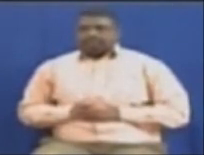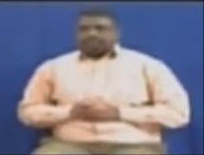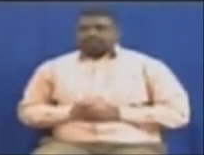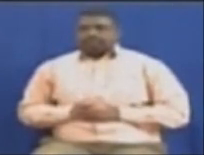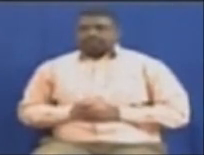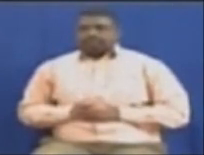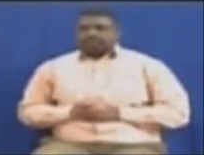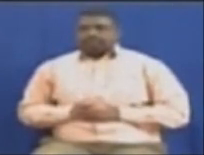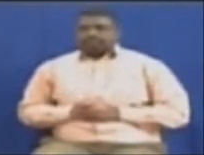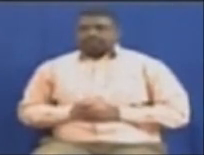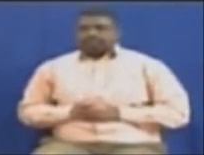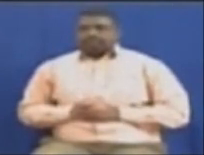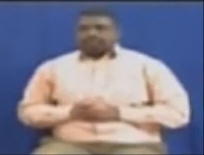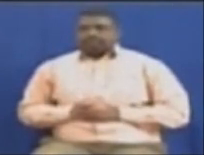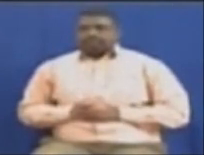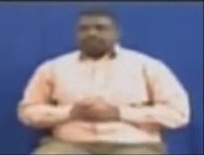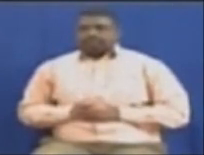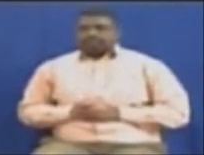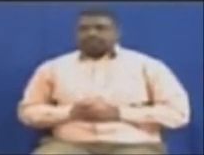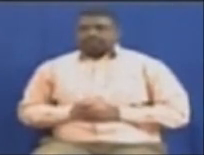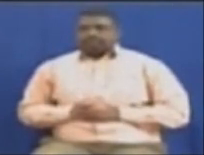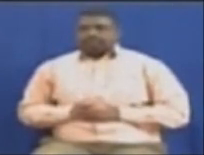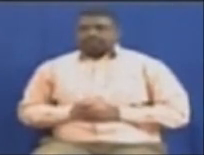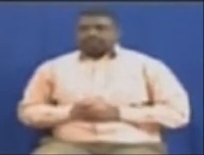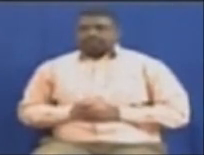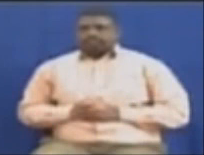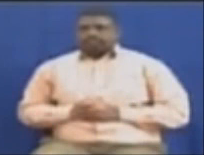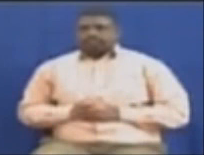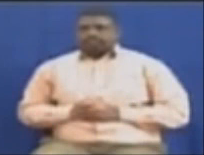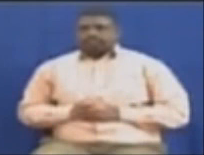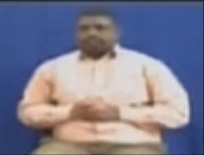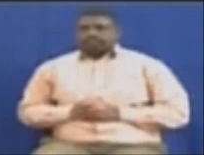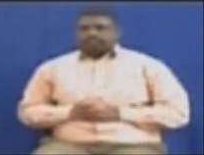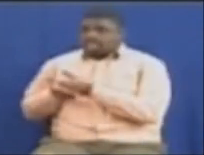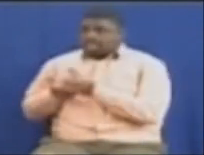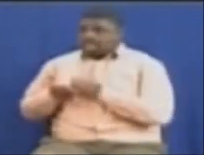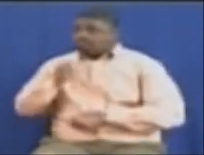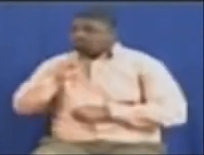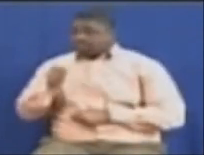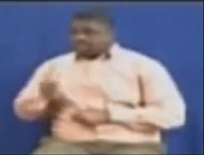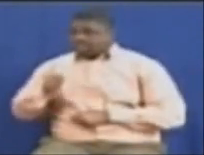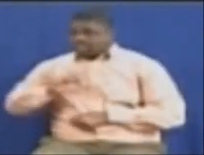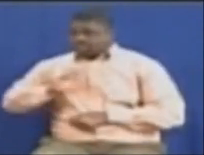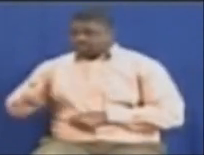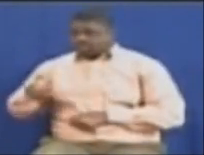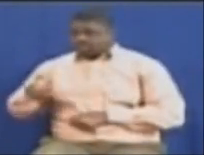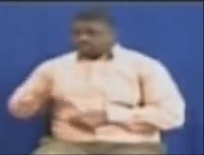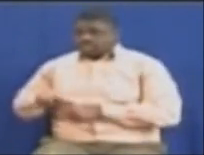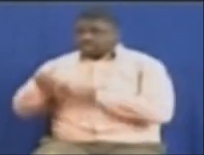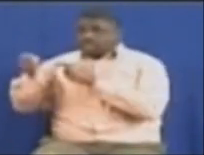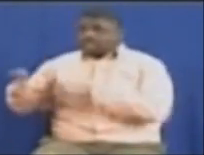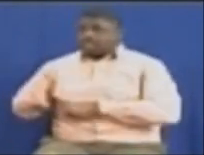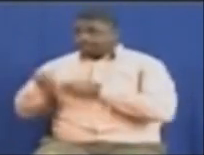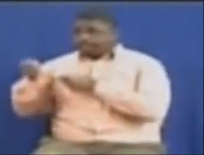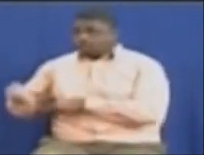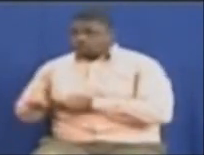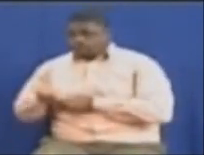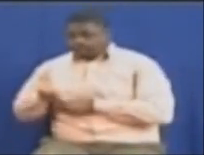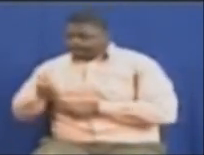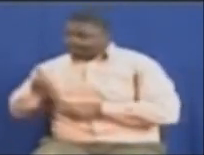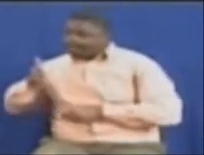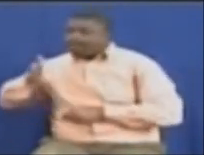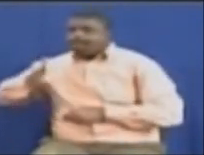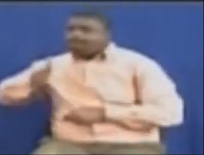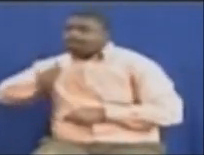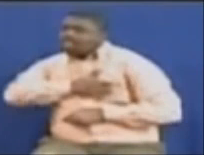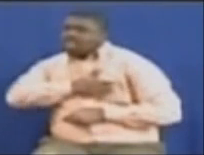deadline kufika mwezi Aprili, wataalamu hawa waliogawanywa katika zone 6 watakuwa wamefika wilaya zote na mikoa yote katika nchi